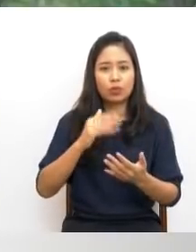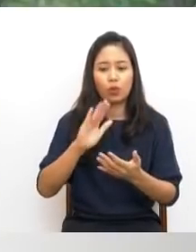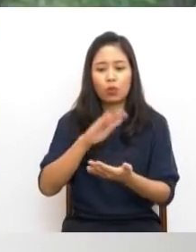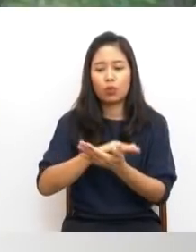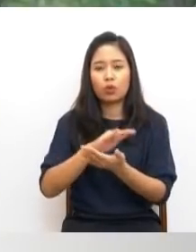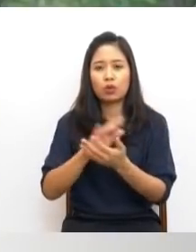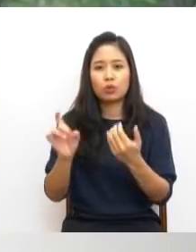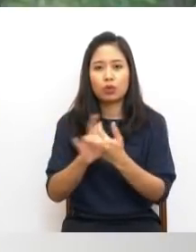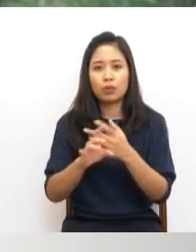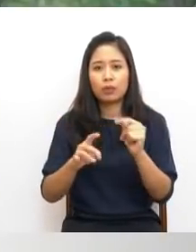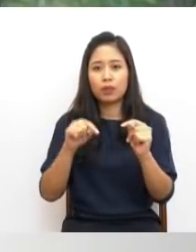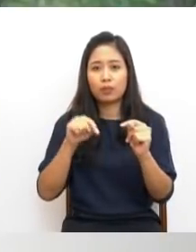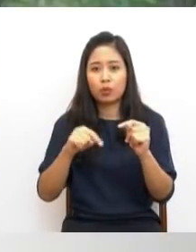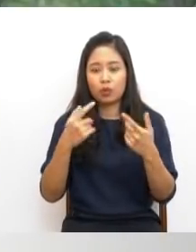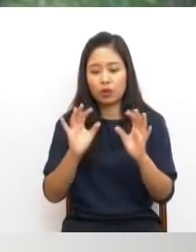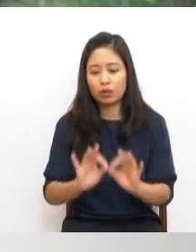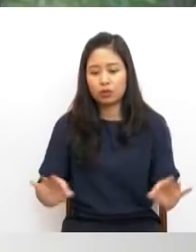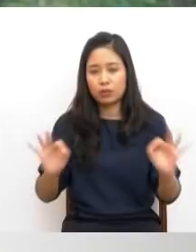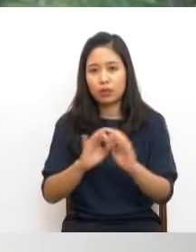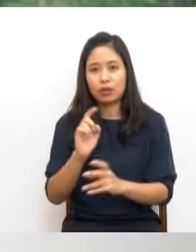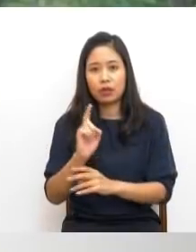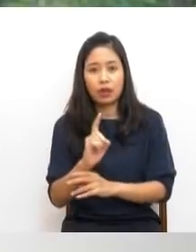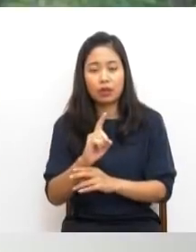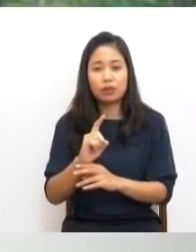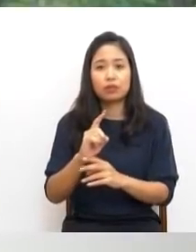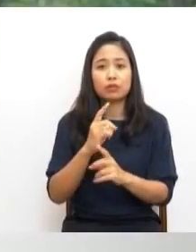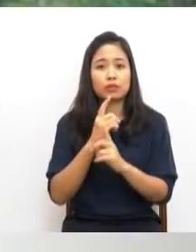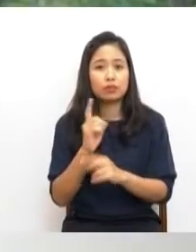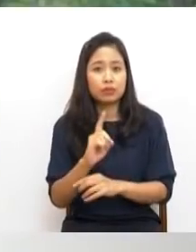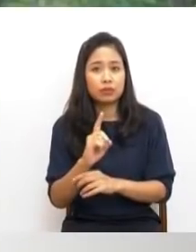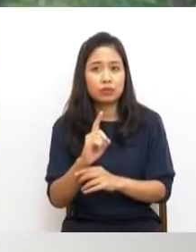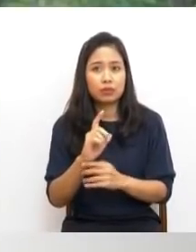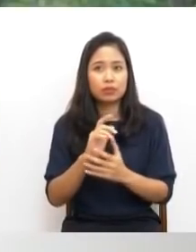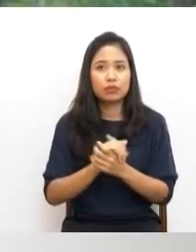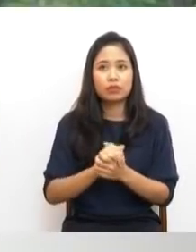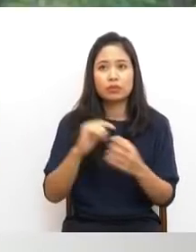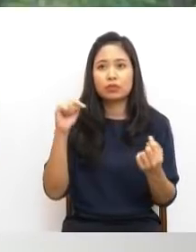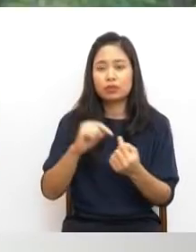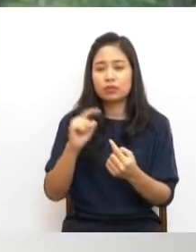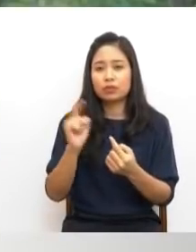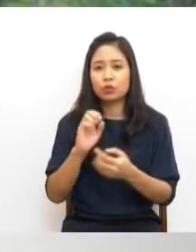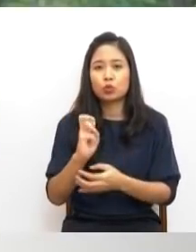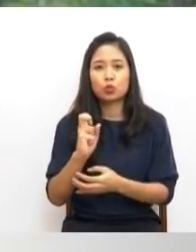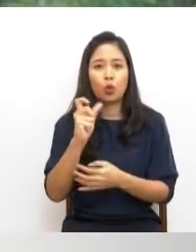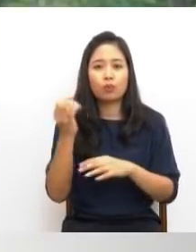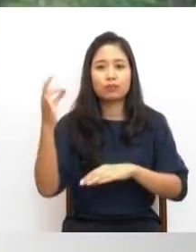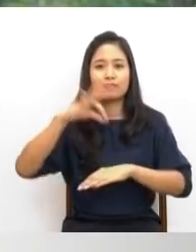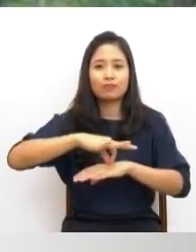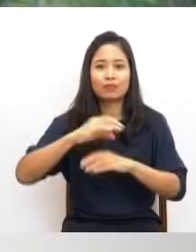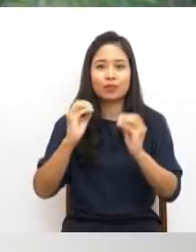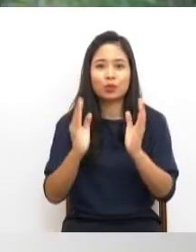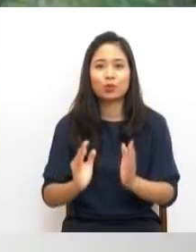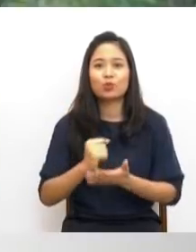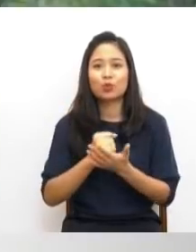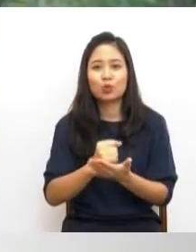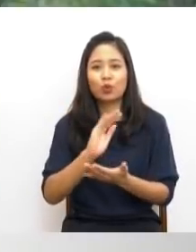ำบลและอีกหนึ่งประเด็นที่สำคัญนะคะสำหรับการติดตามของเราในช่วงนี้เลยค่ะนั่นก็คือเรื่องของการสอบบรรจุครูผู้ช่วยนะคะในสังกัดส